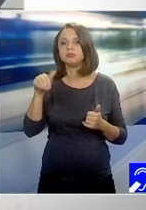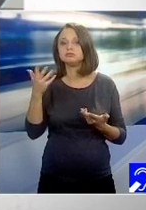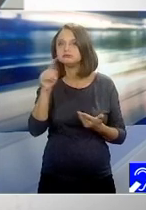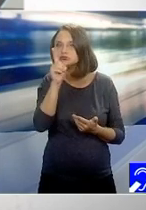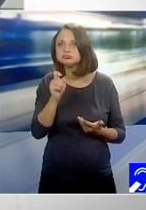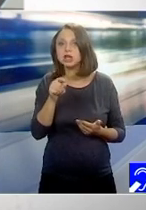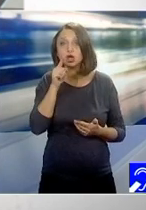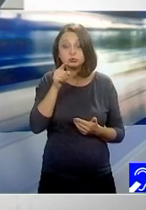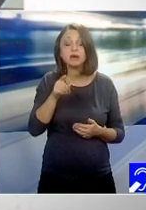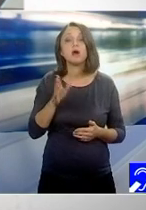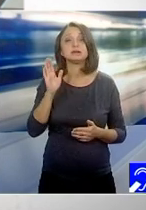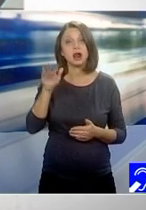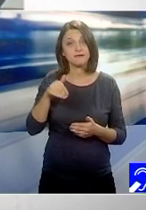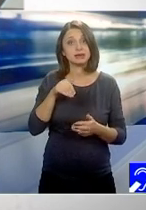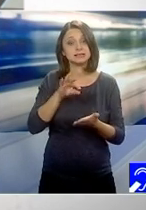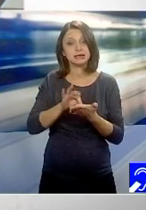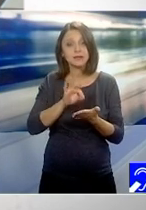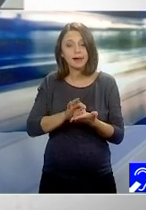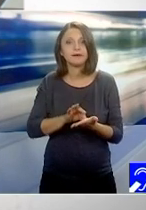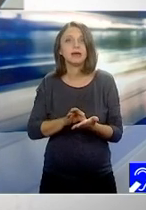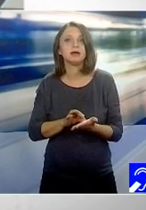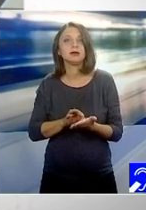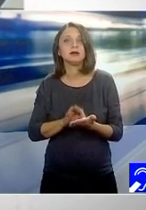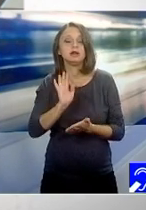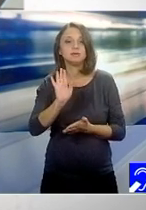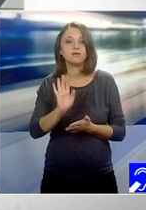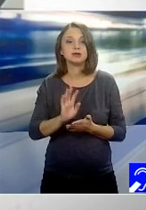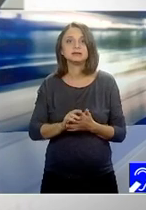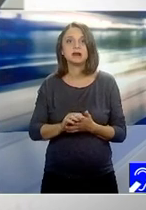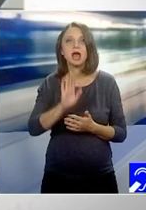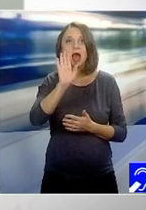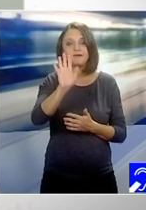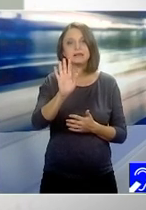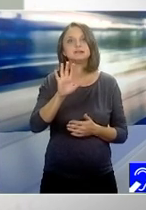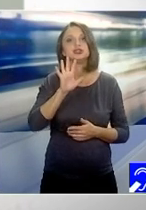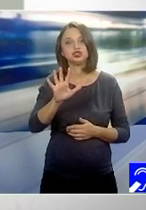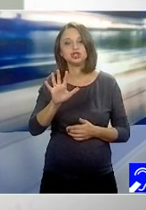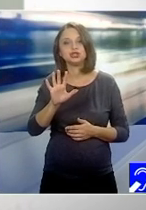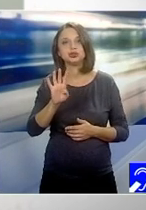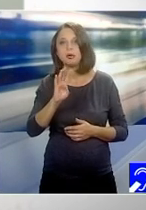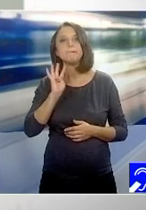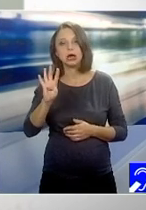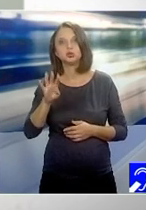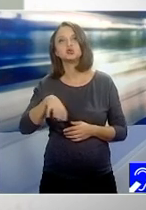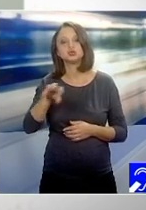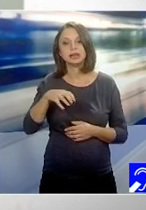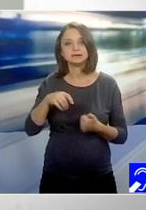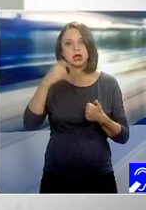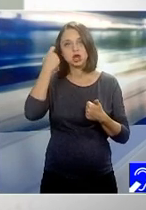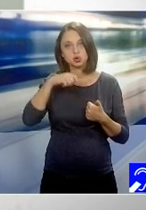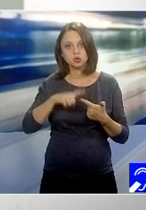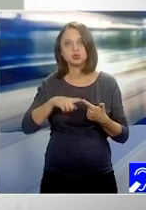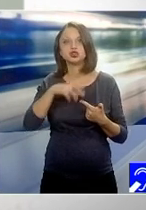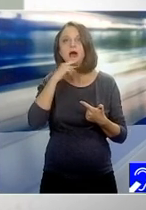ați constatat, într-adevăr, din pădurile... Aveți 5 județe, da? 4. 4. Da. Cluj,